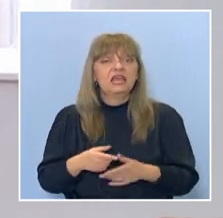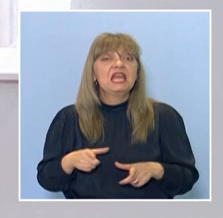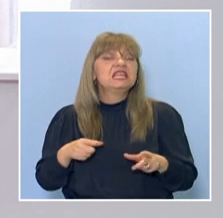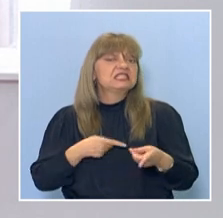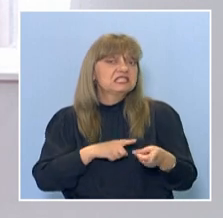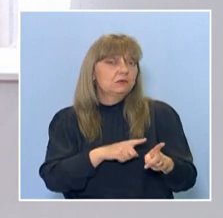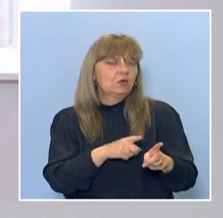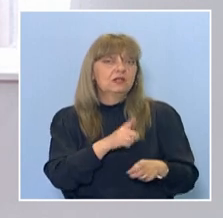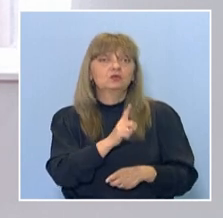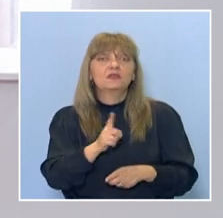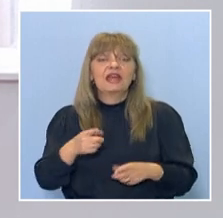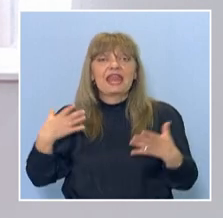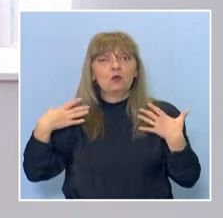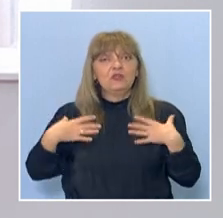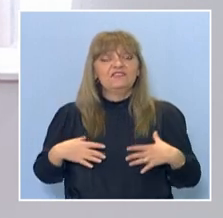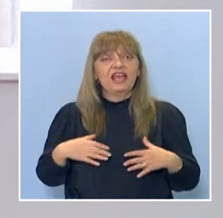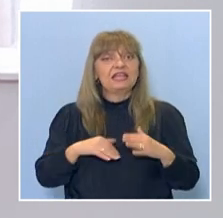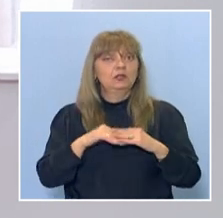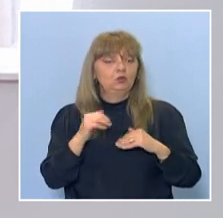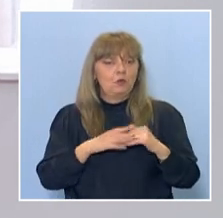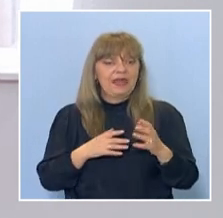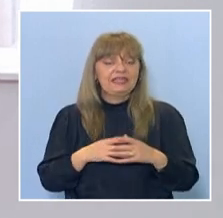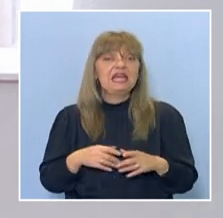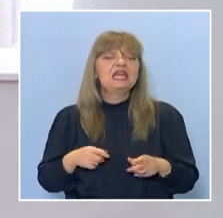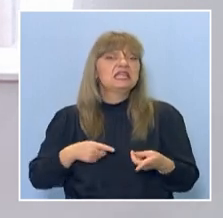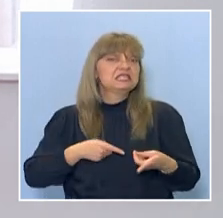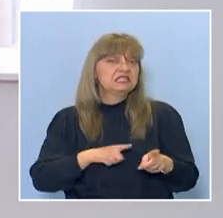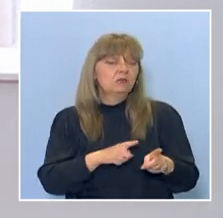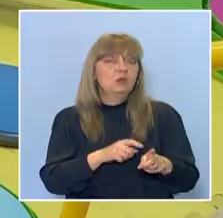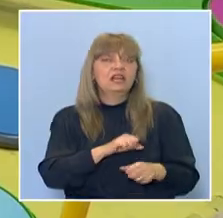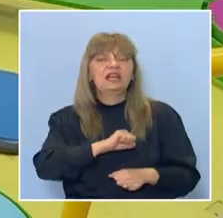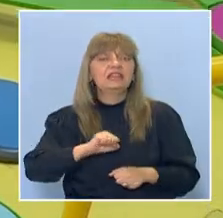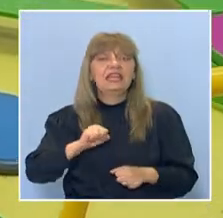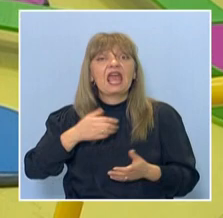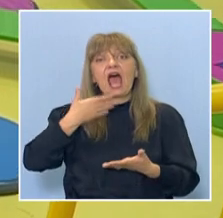двигателни умения стимулират и други, примерно, речеви.